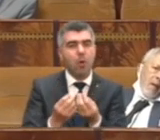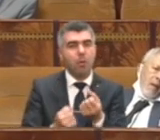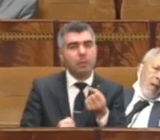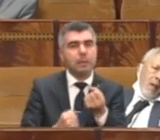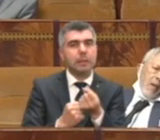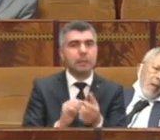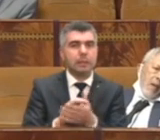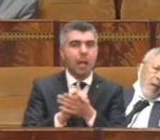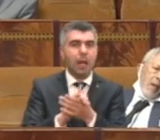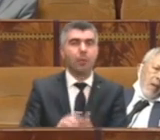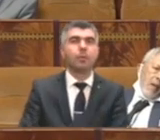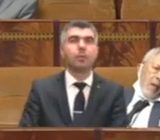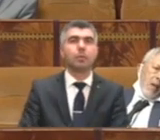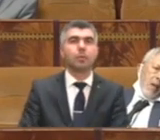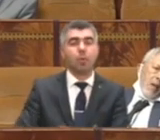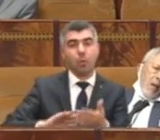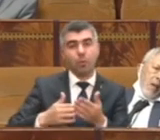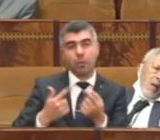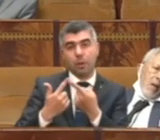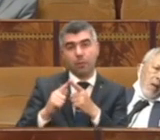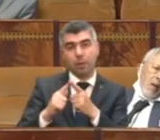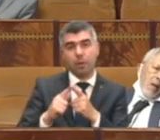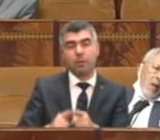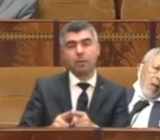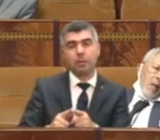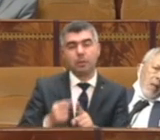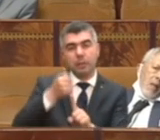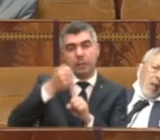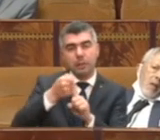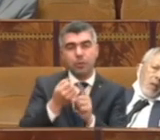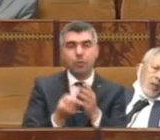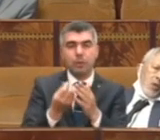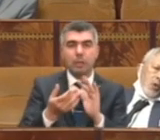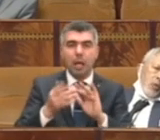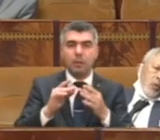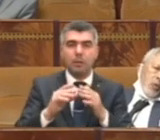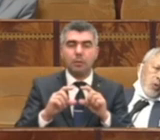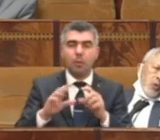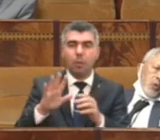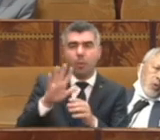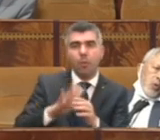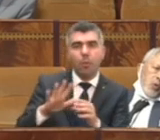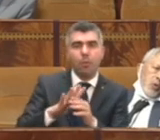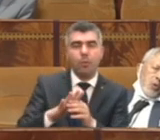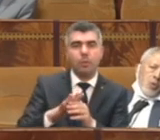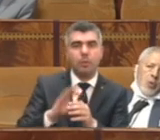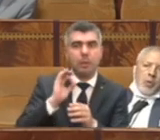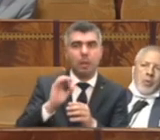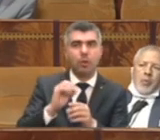والتكامل بين مختلف المتدخلين، وذلك بإنشاء قاعدة بيانات مشتركة بين المنتجين